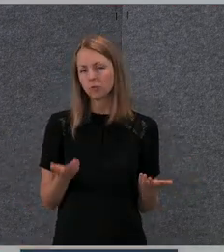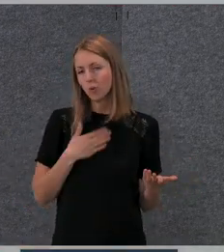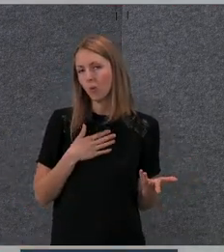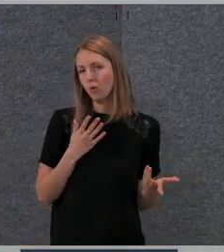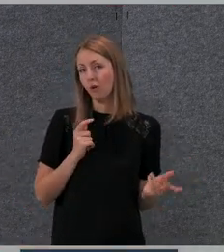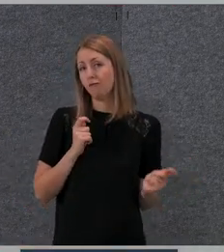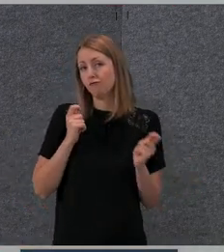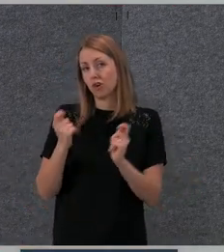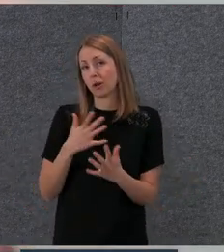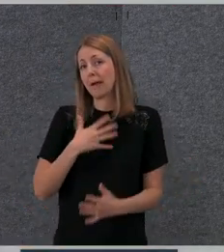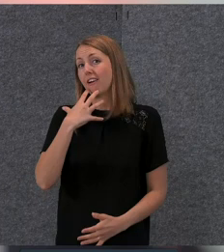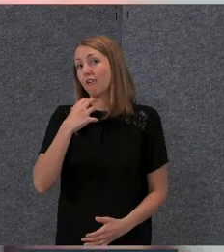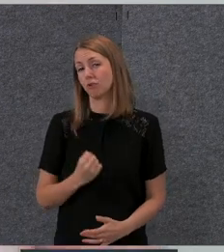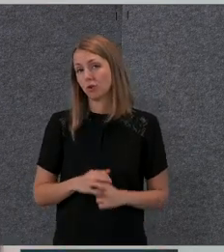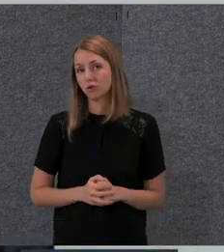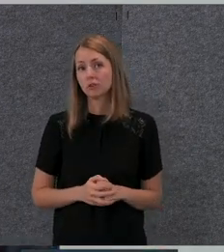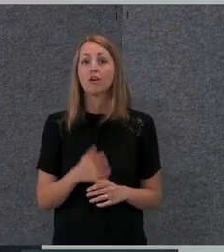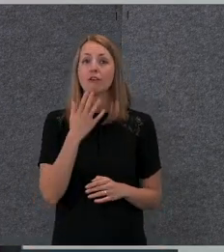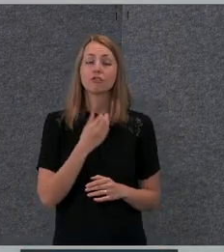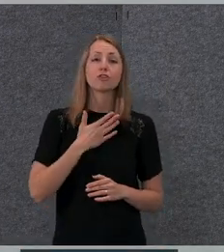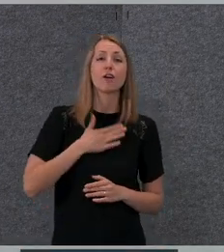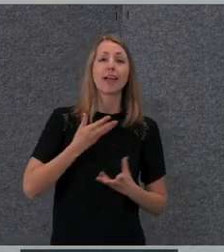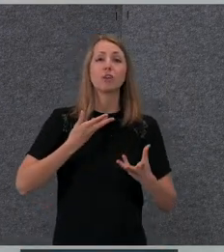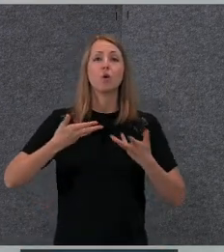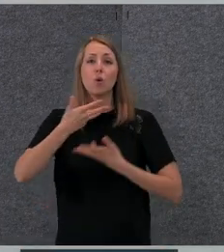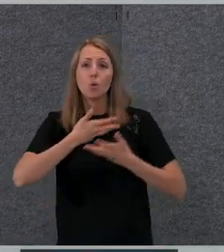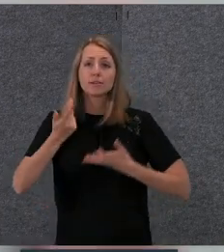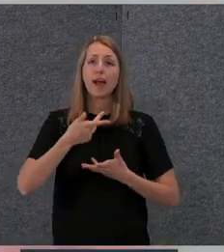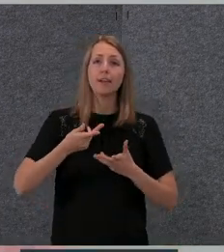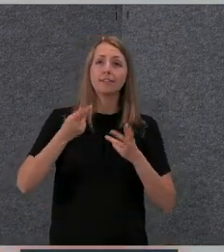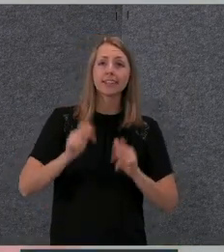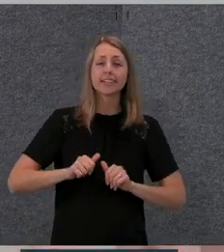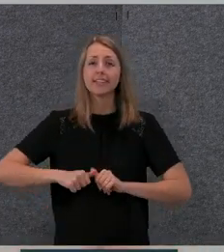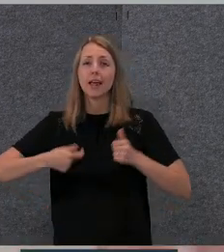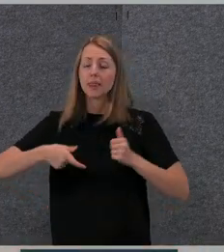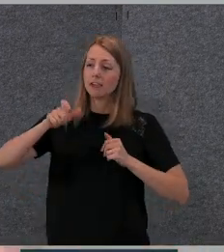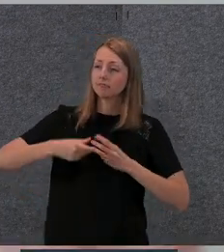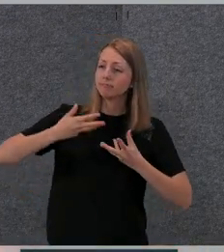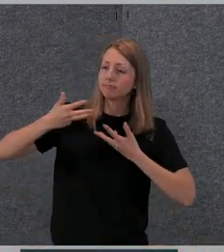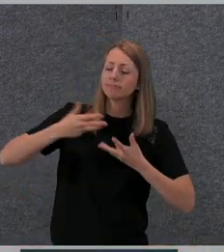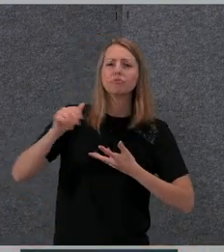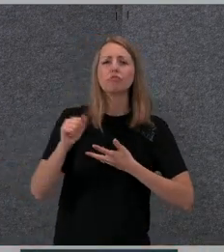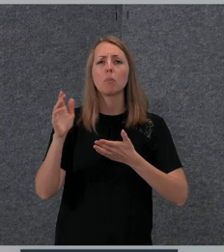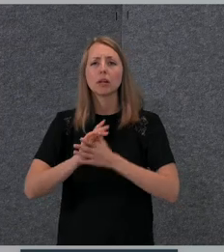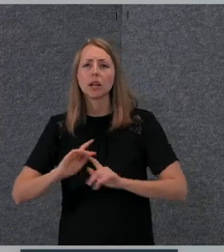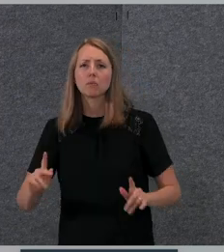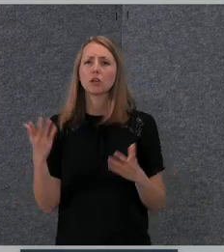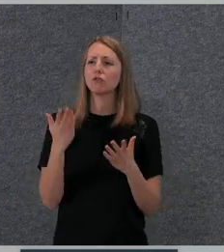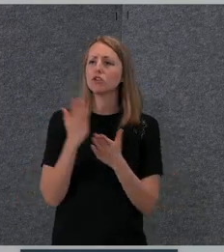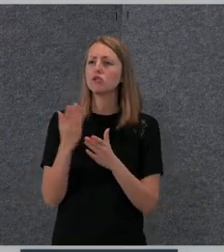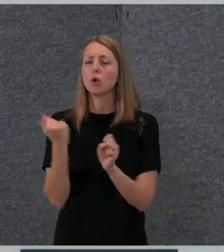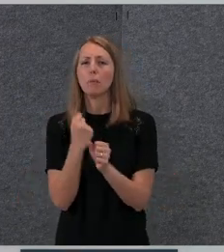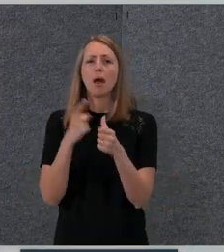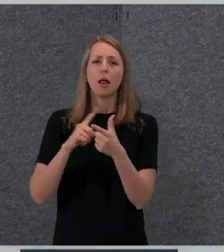nur so als kleiner Wunsch. Ich würde mich jetzt gerne mit euch darüber unterhalten, live und in Farbe, warum das nicht geht oder was wir schon alles gemacht